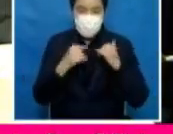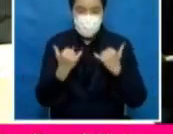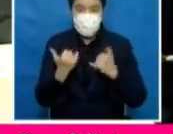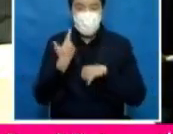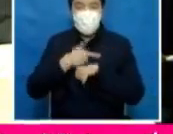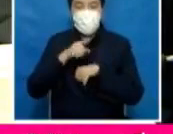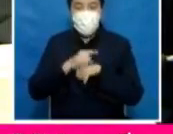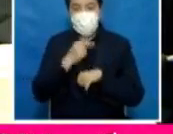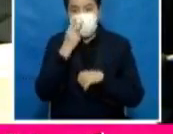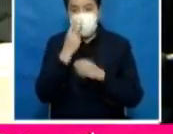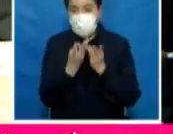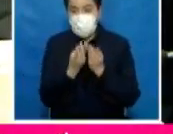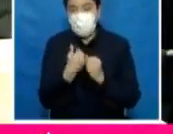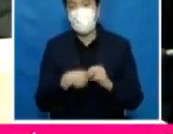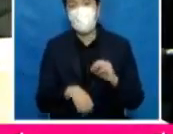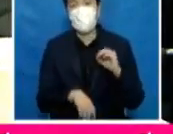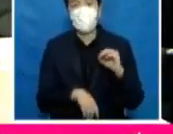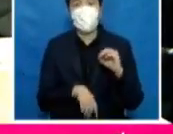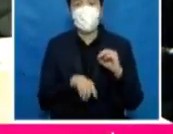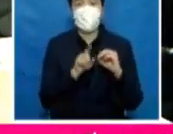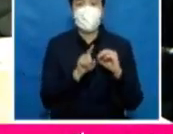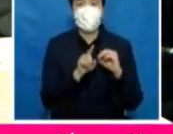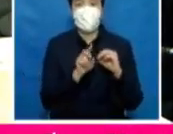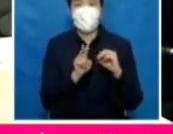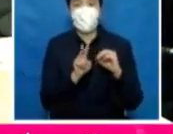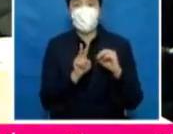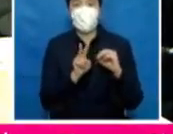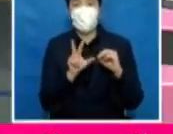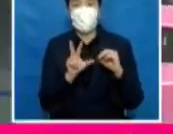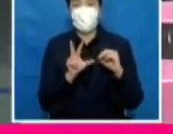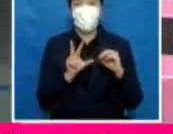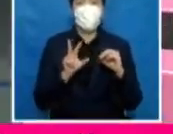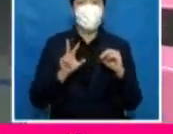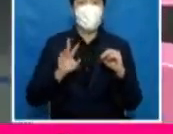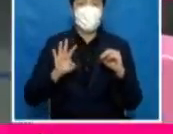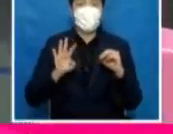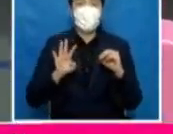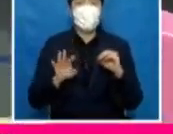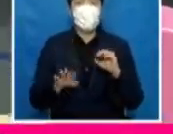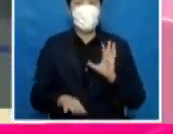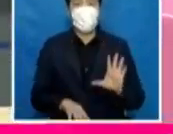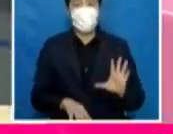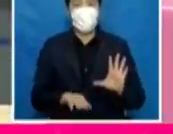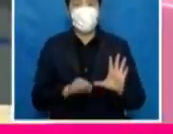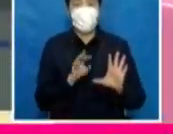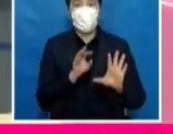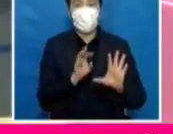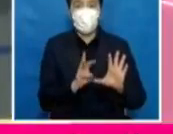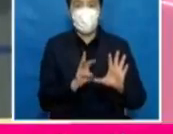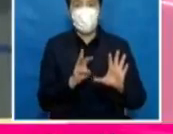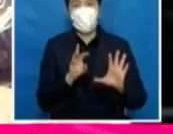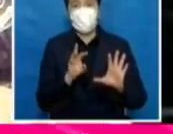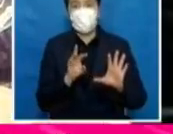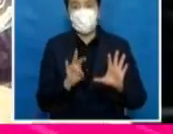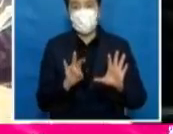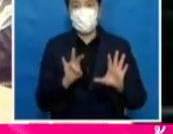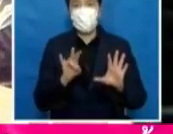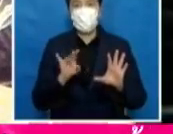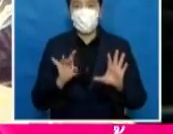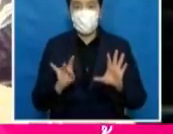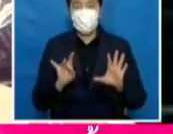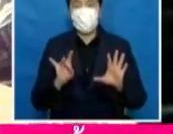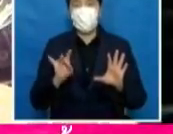ะต้องตรวจดูว่ามีหมายเลข0 1 2 3 4 5 6